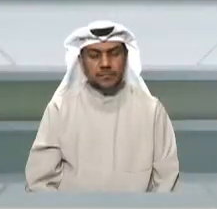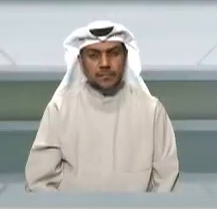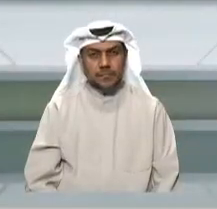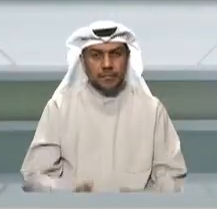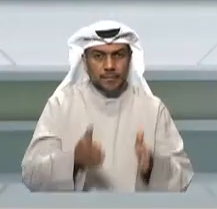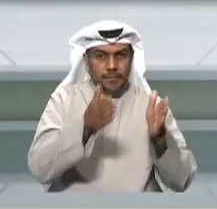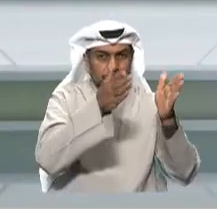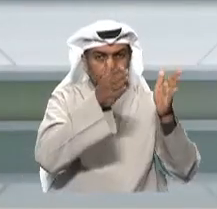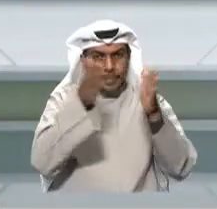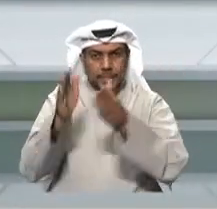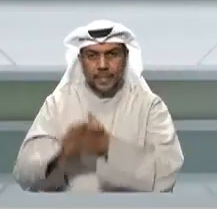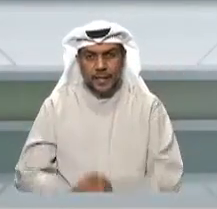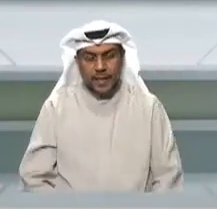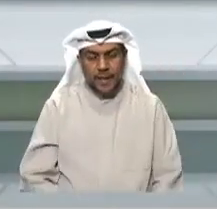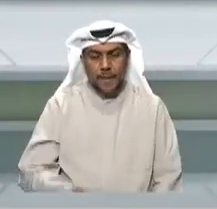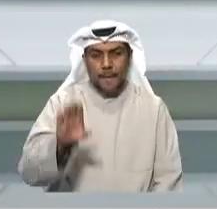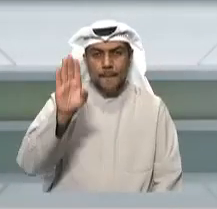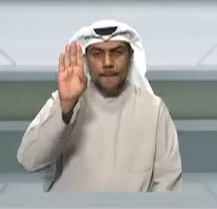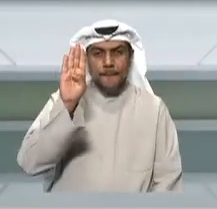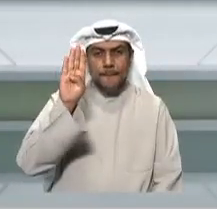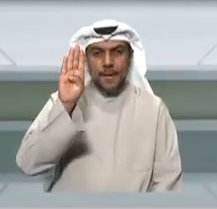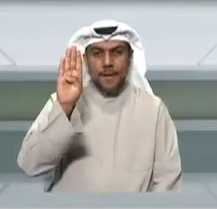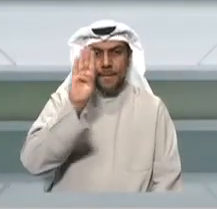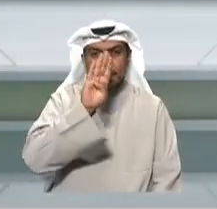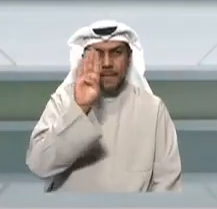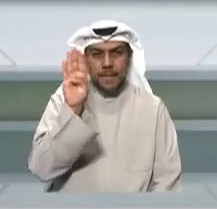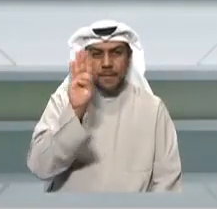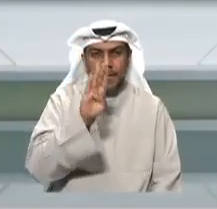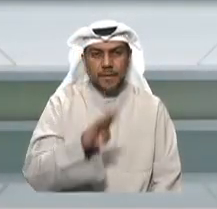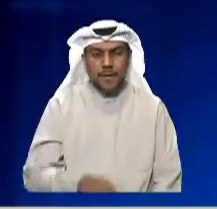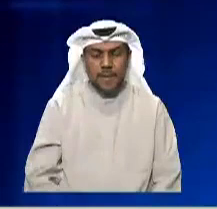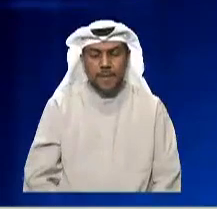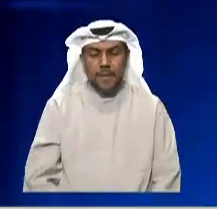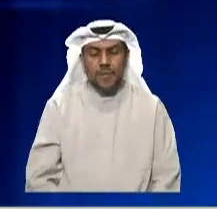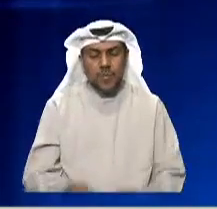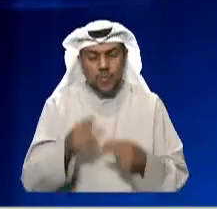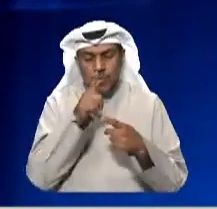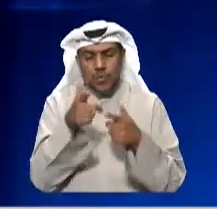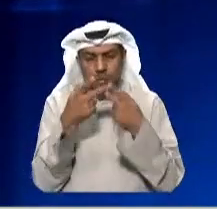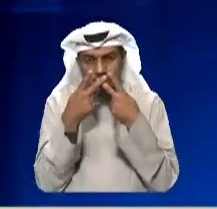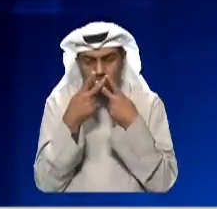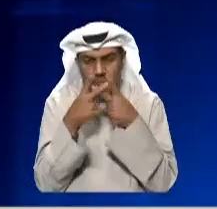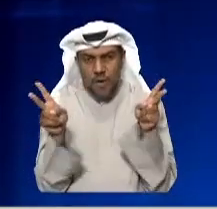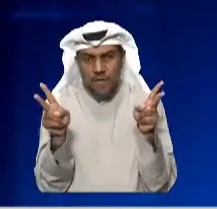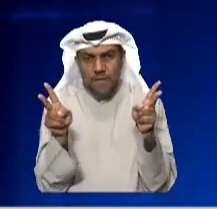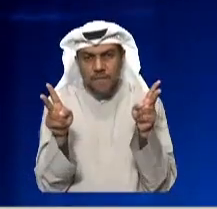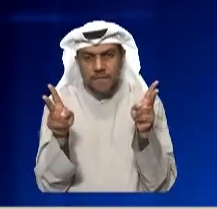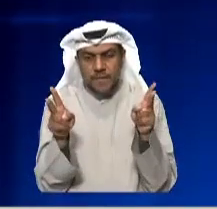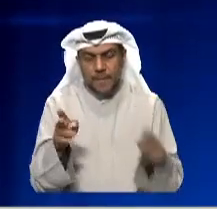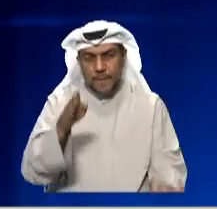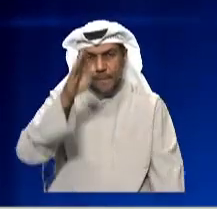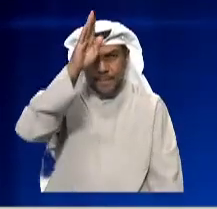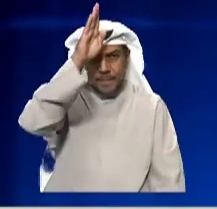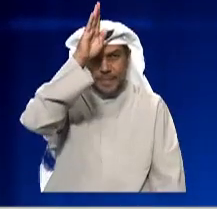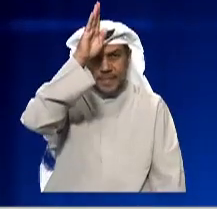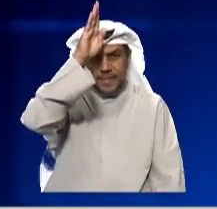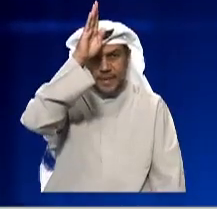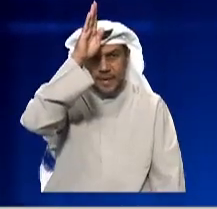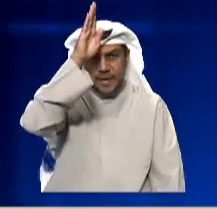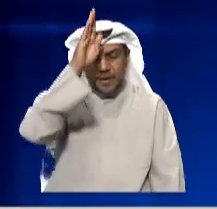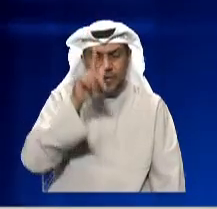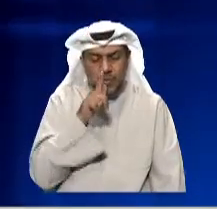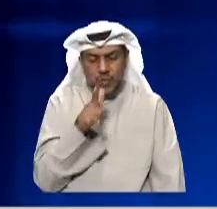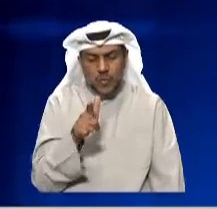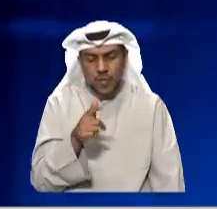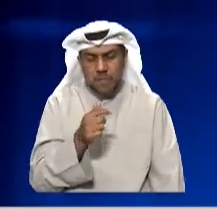أعلن بنك بركان عن موافقة البنك المركزي العراقي على بيع حصة ملكيته في مصرف بغداد البالغة